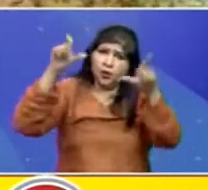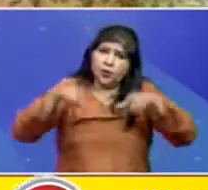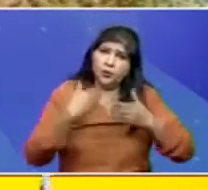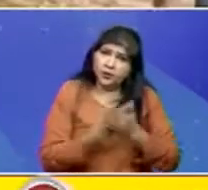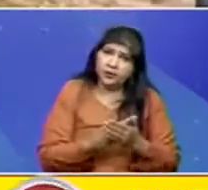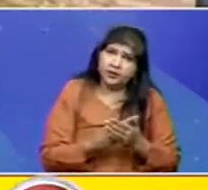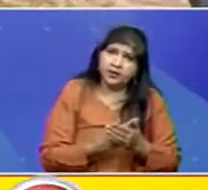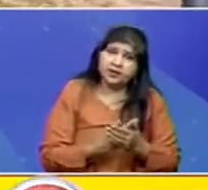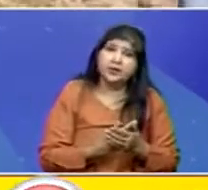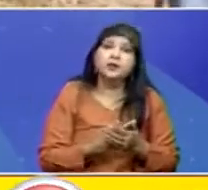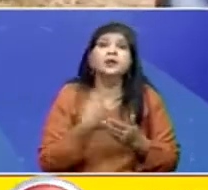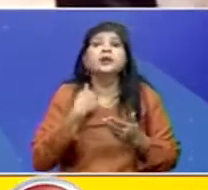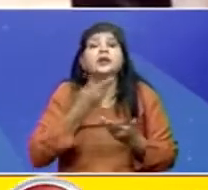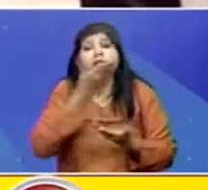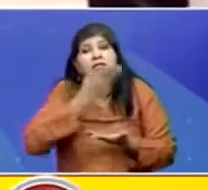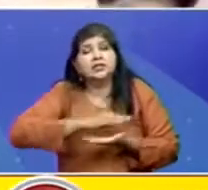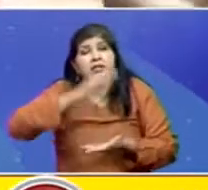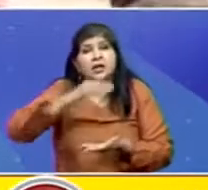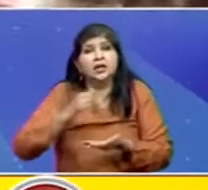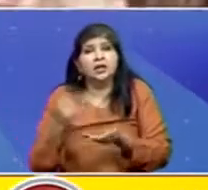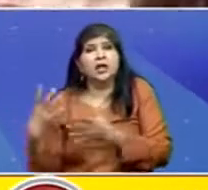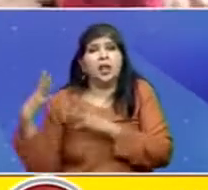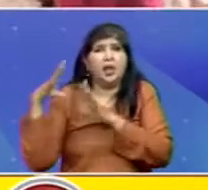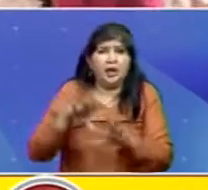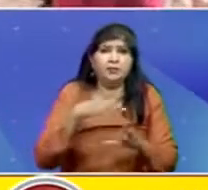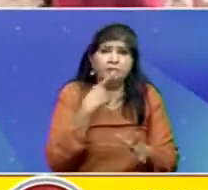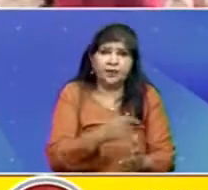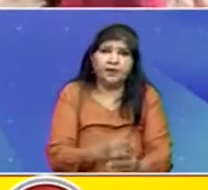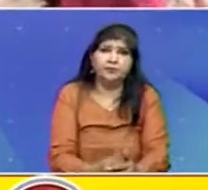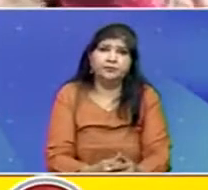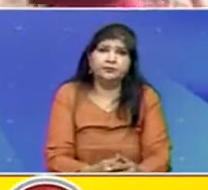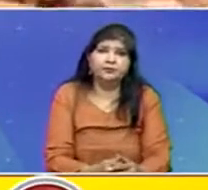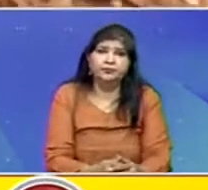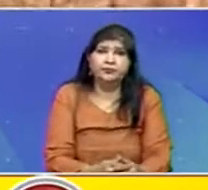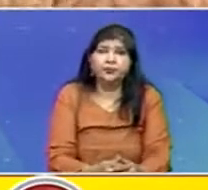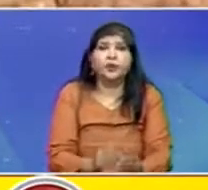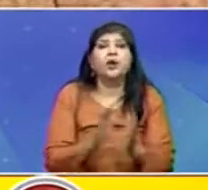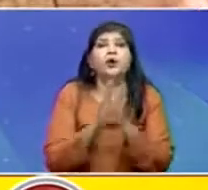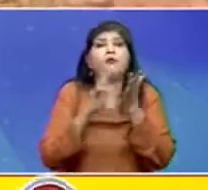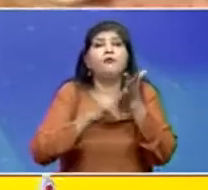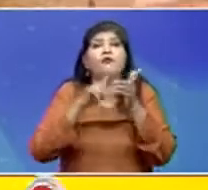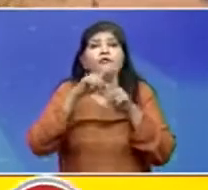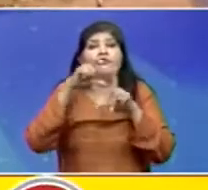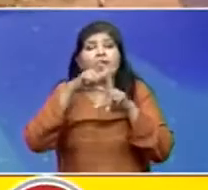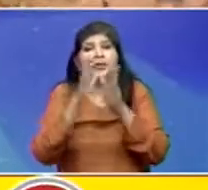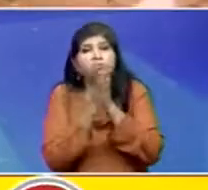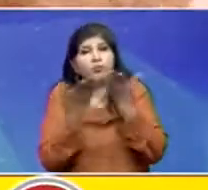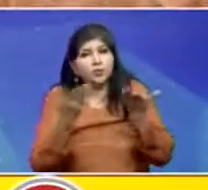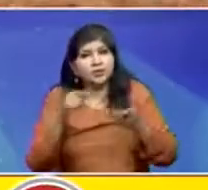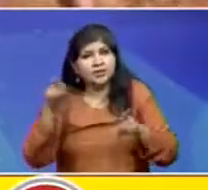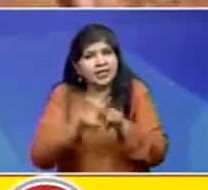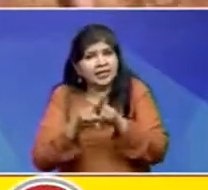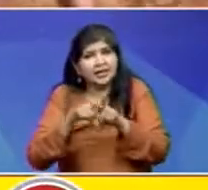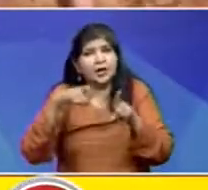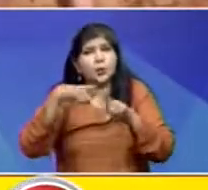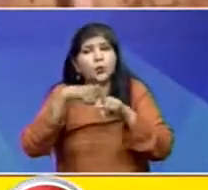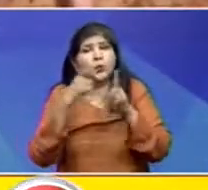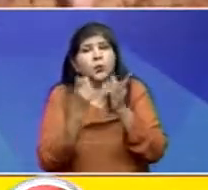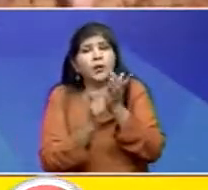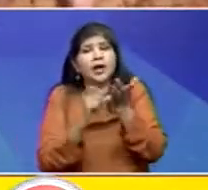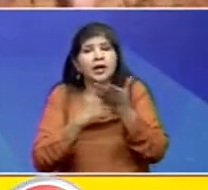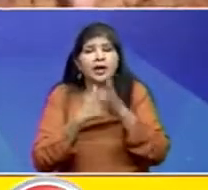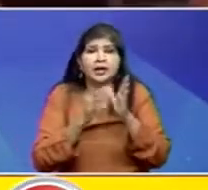जल सवरक्षण के लिए इतना जोड दिया वेदों से लेकर पुराणों तक हर जगह